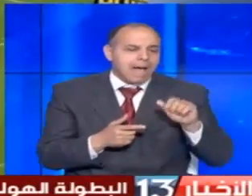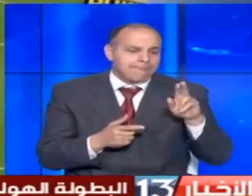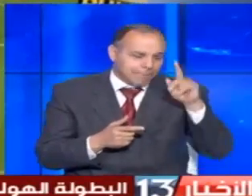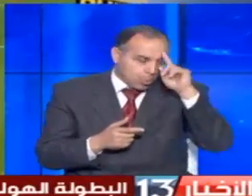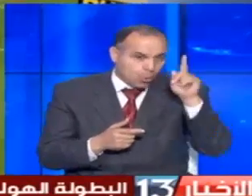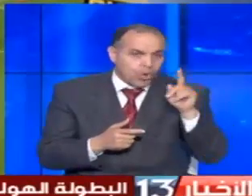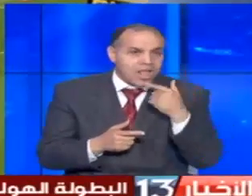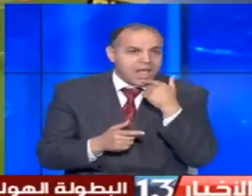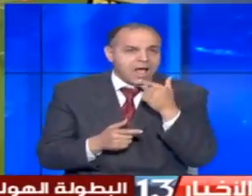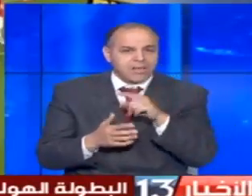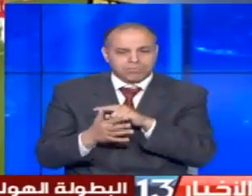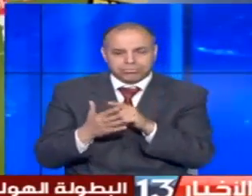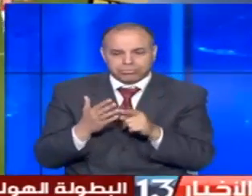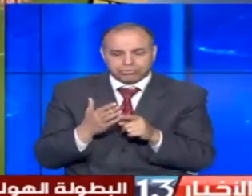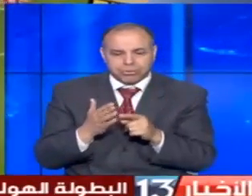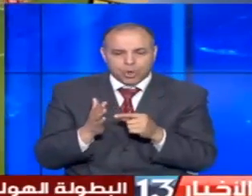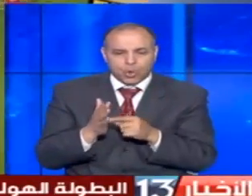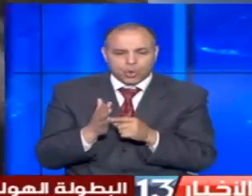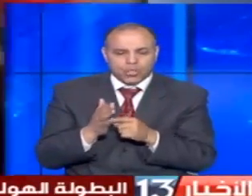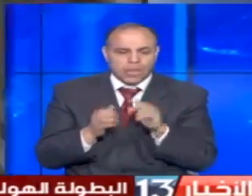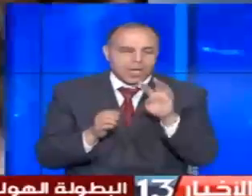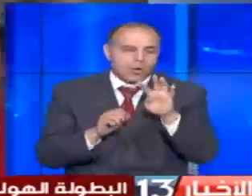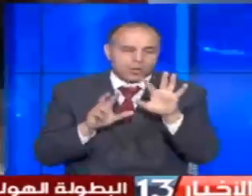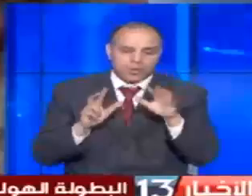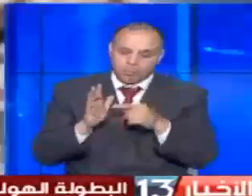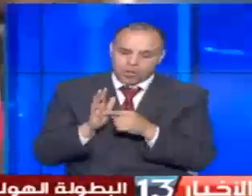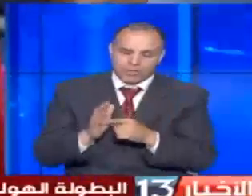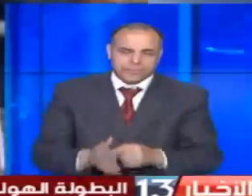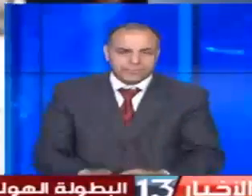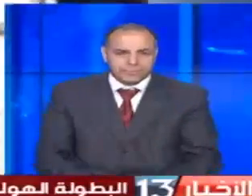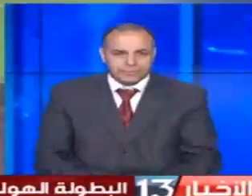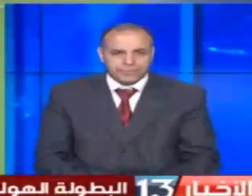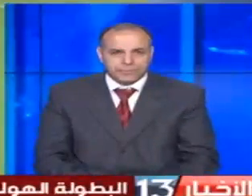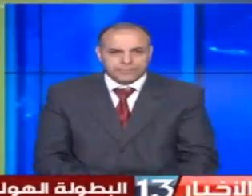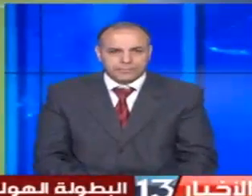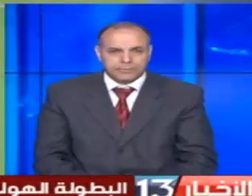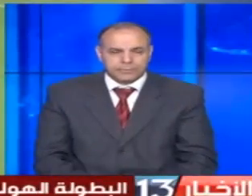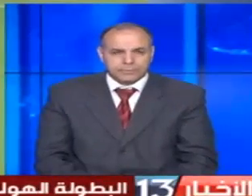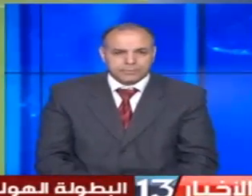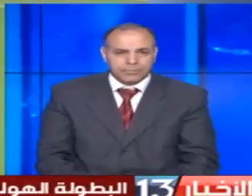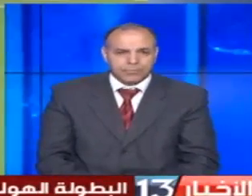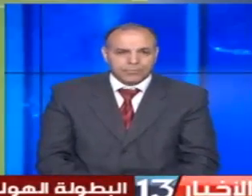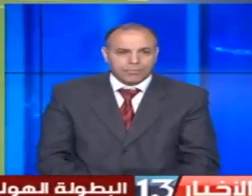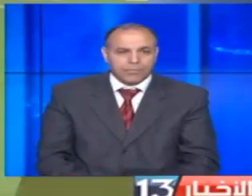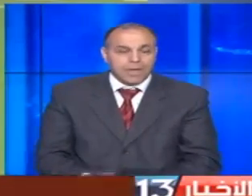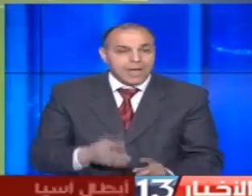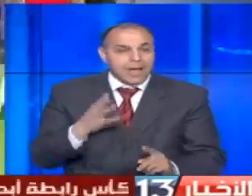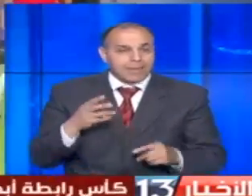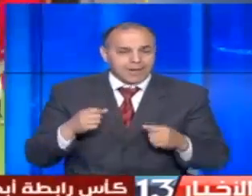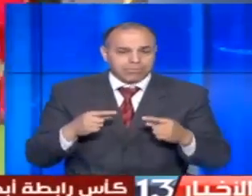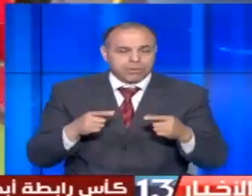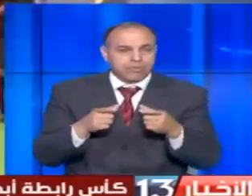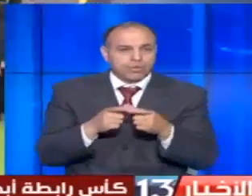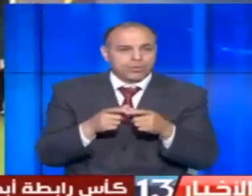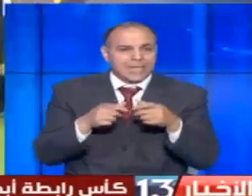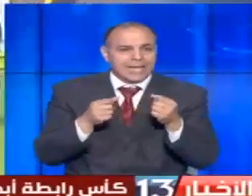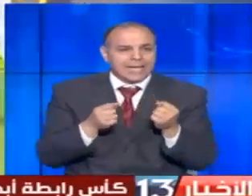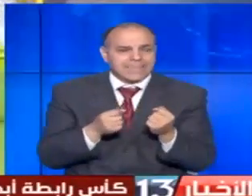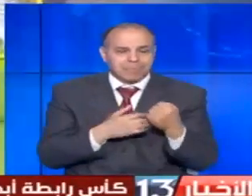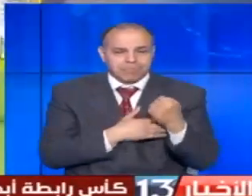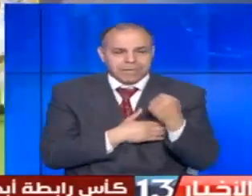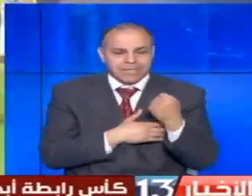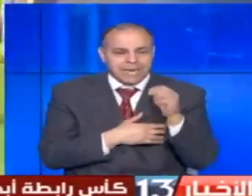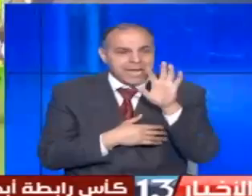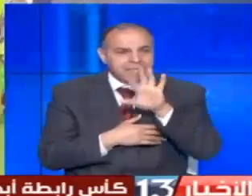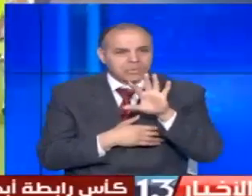الذي تجمد رصيده عند النقطه ال8 والى رابع جولات دوري مجموعات كاس رابطه الابطال